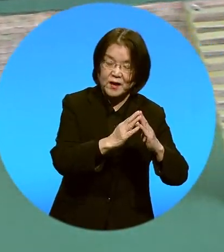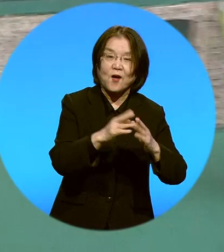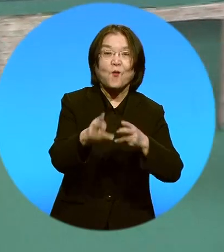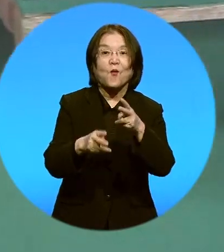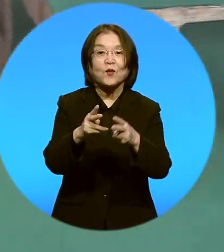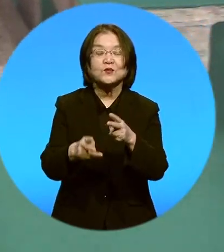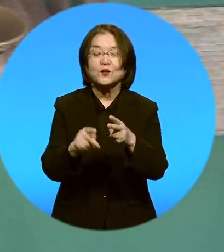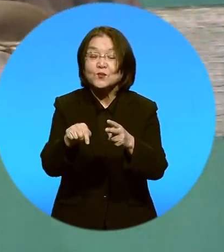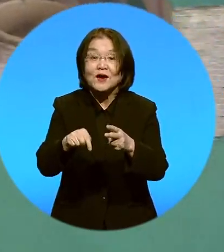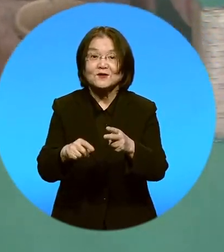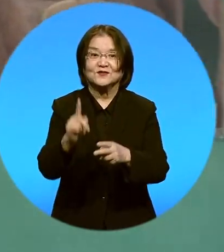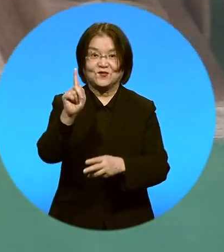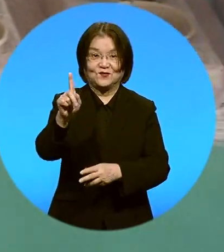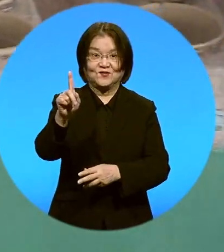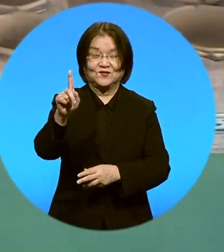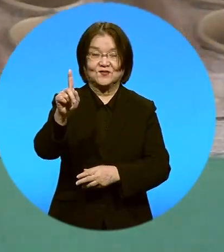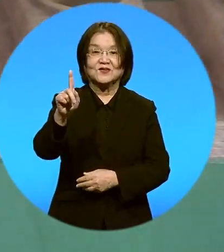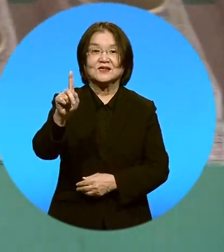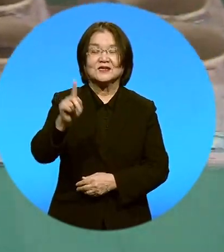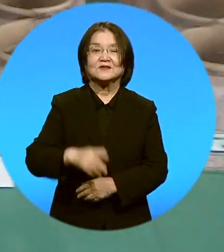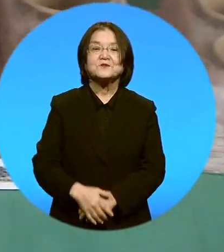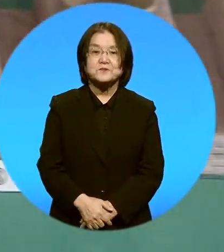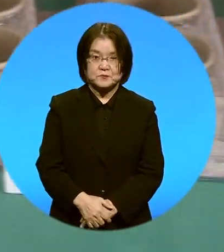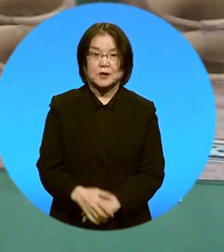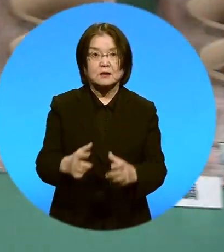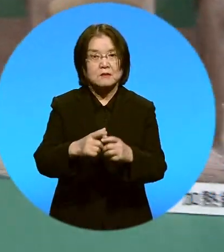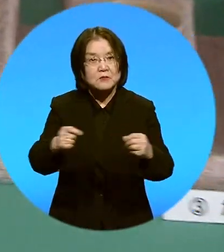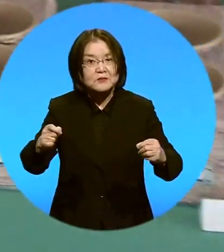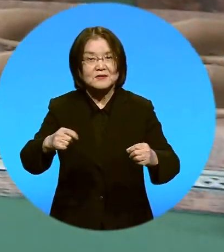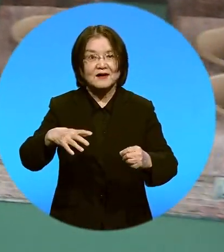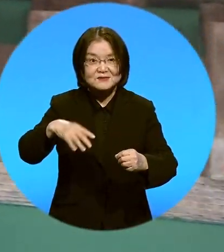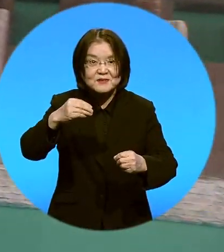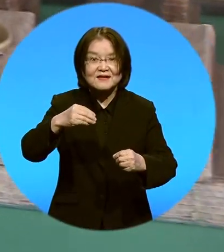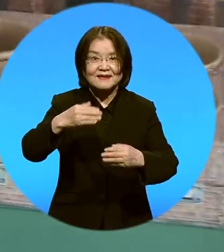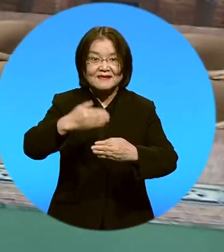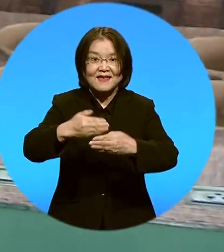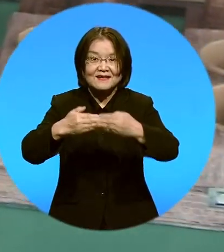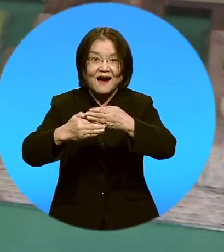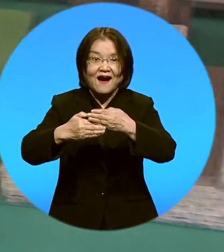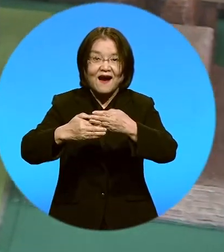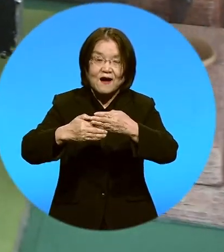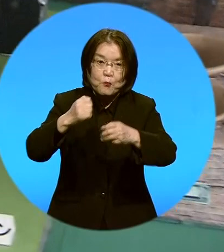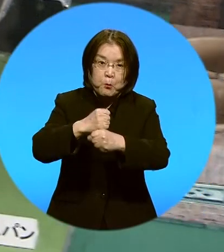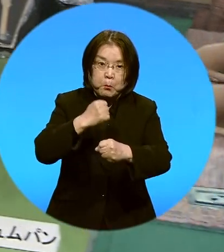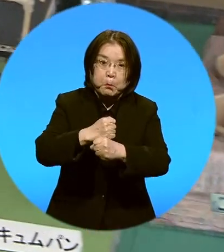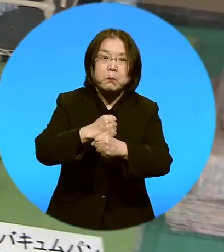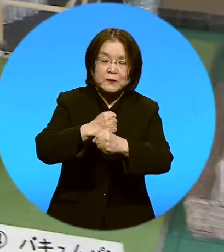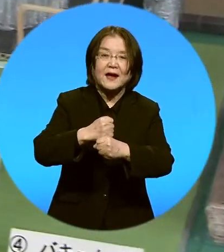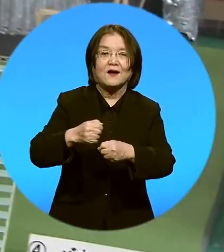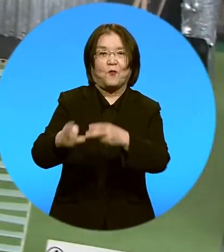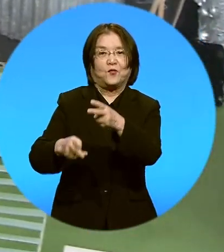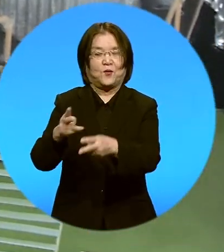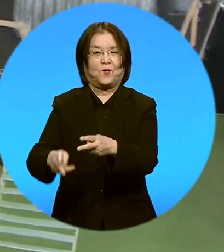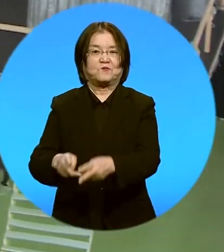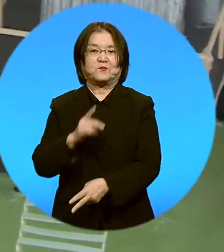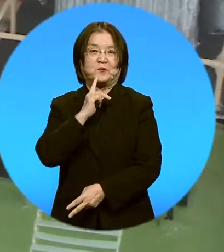桃工場の一つ。日本で初めてレンガを使った工場とも言われています